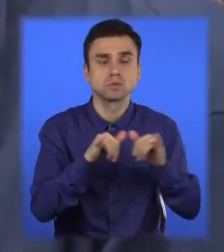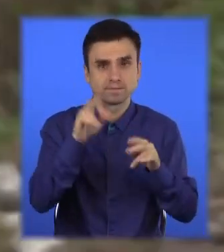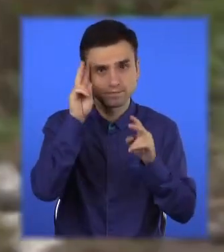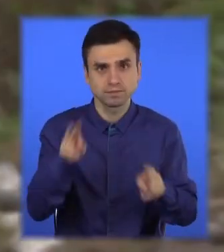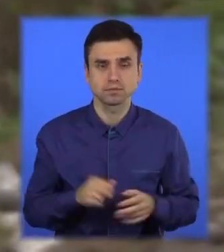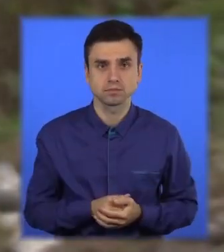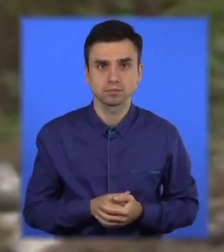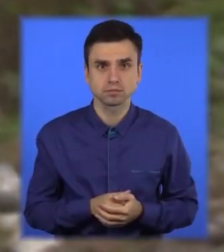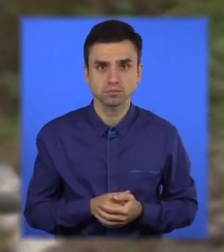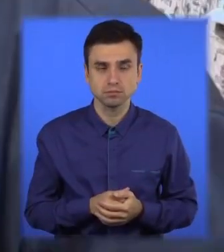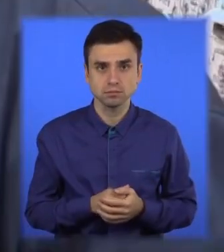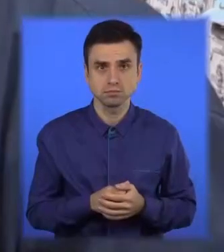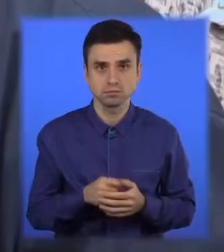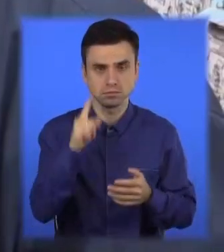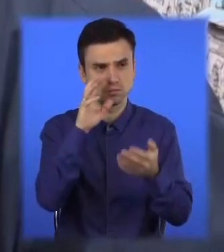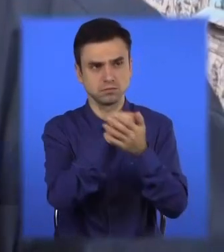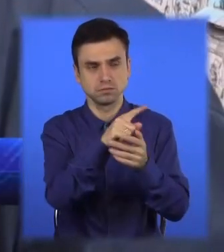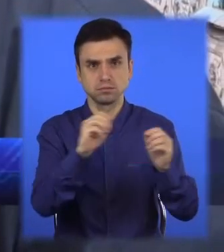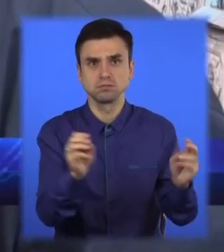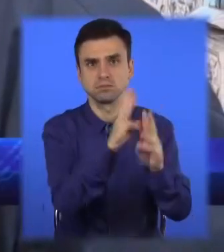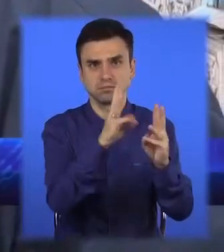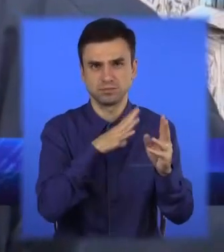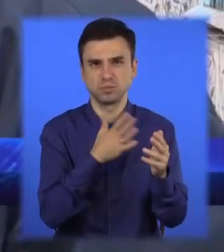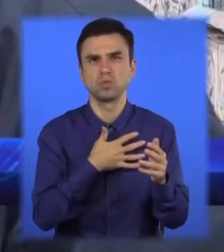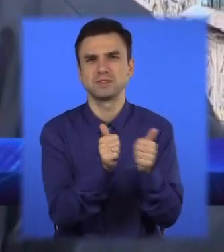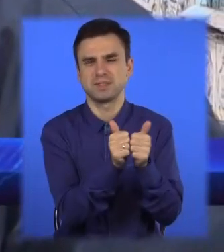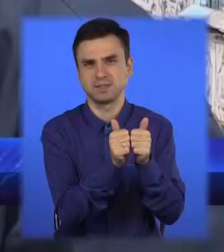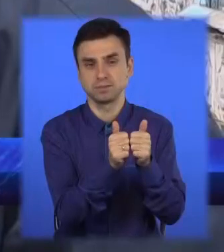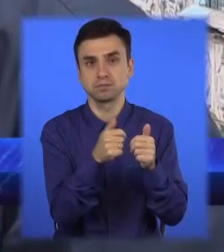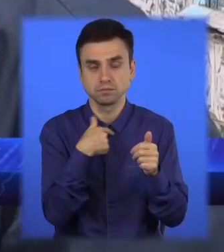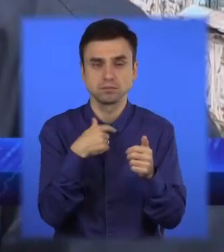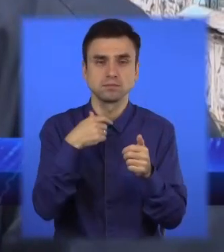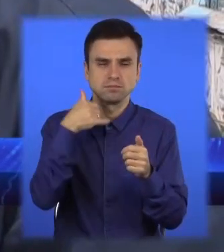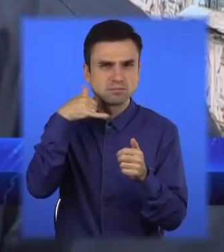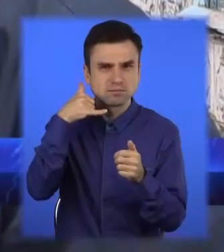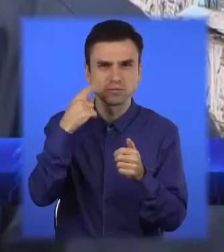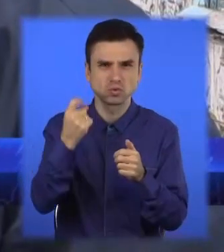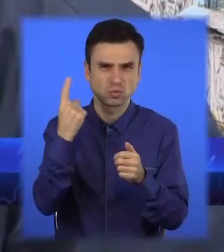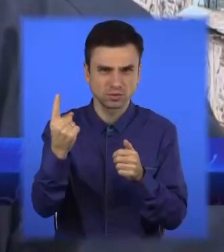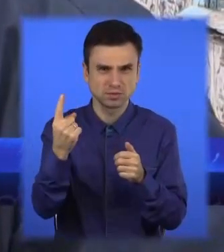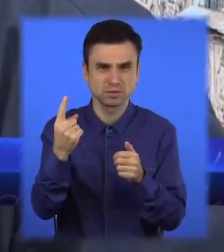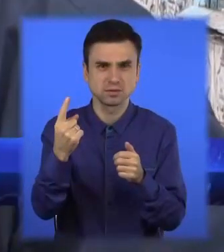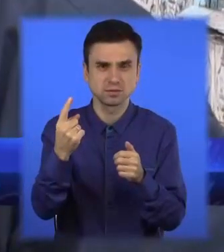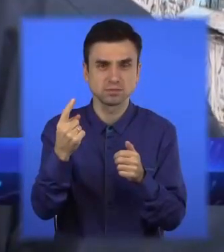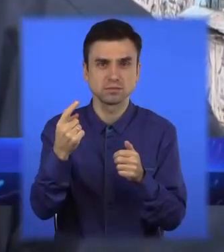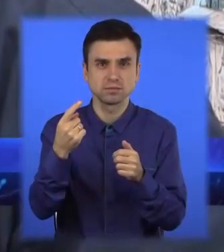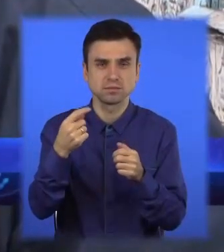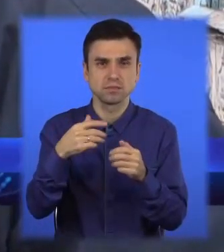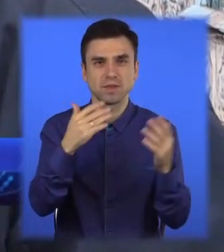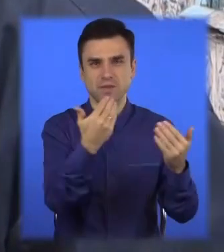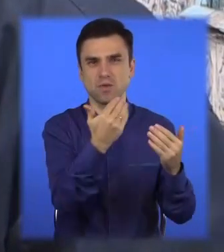сусідки. Визвав швидко пожарних і забіжав, вивів сусідку на вулицю.